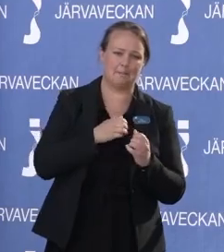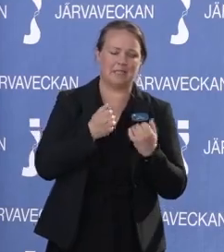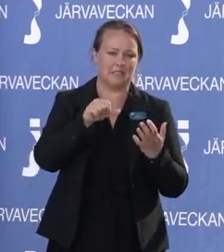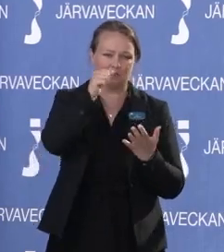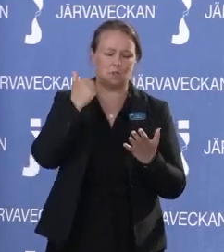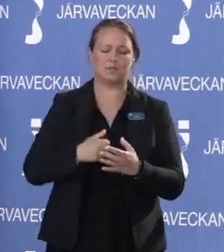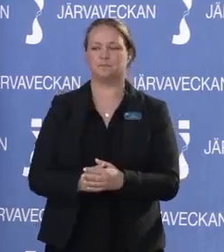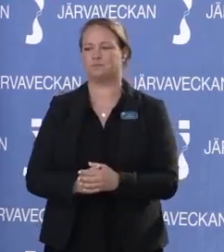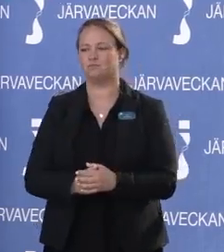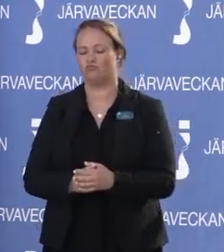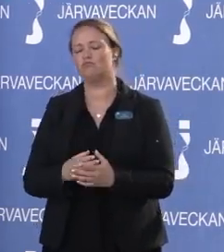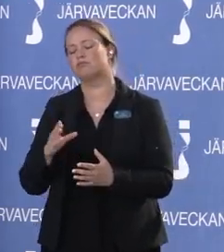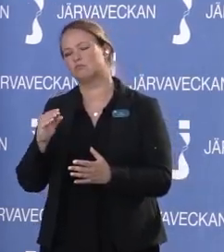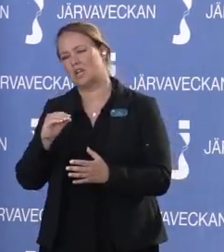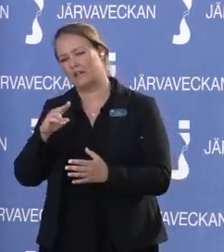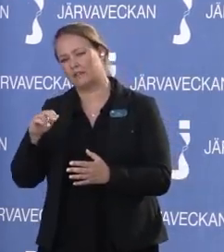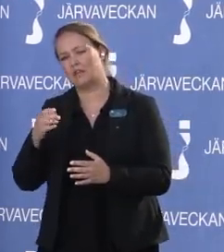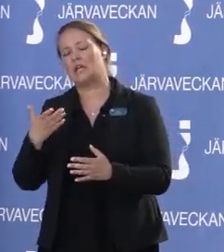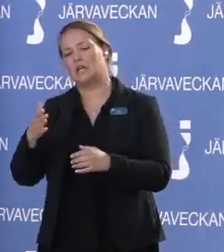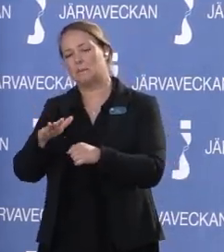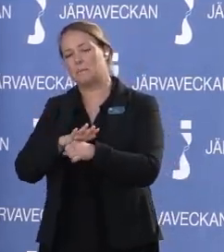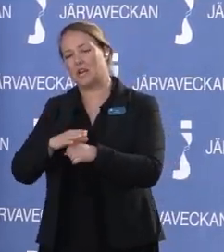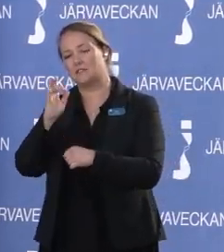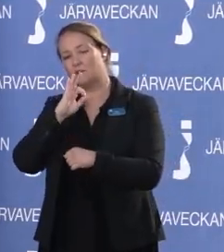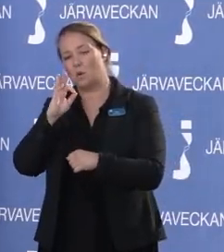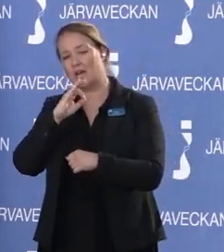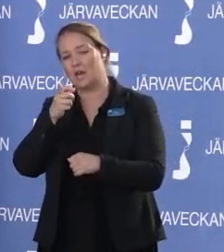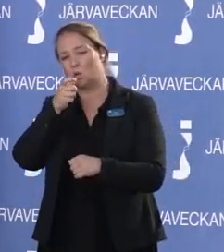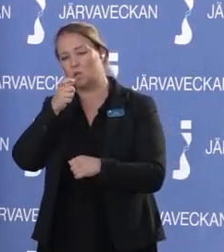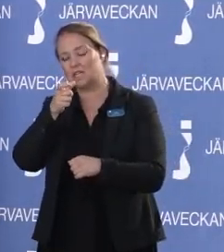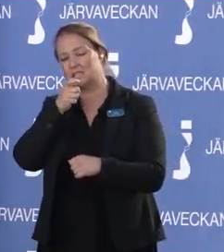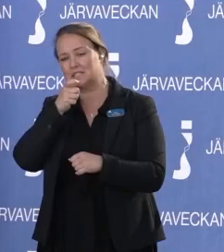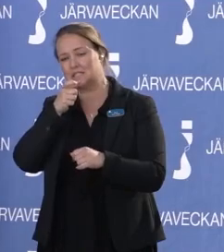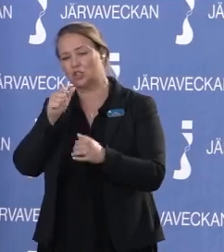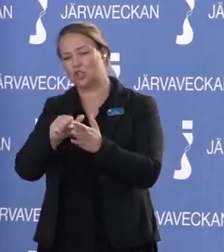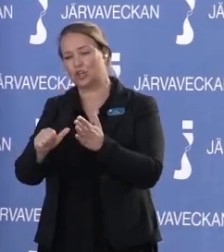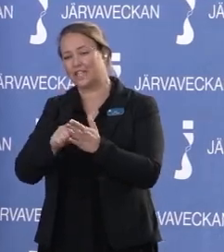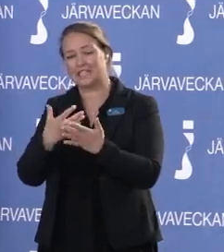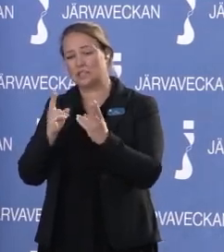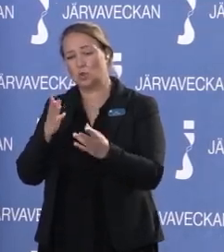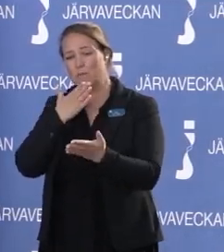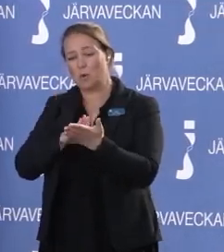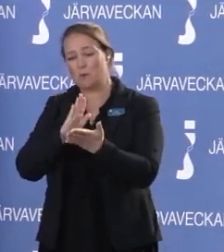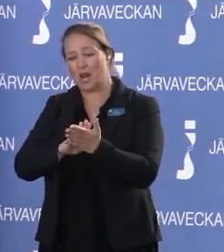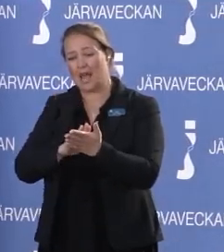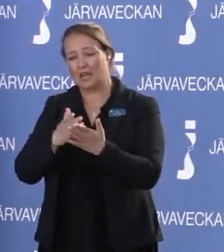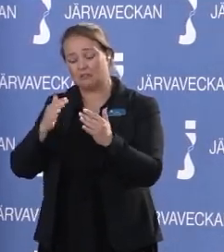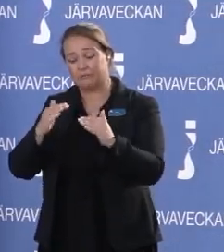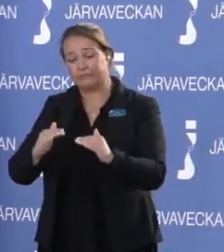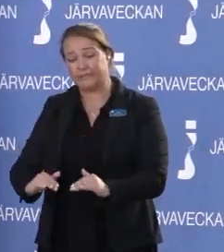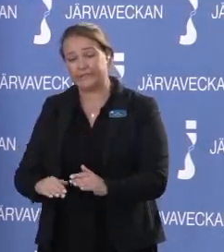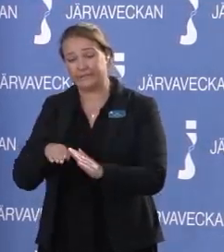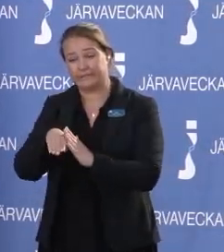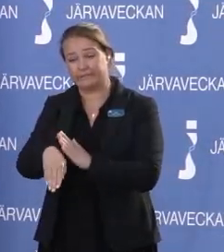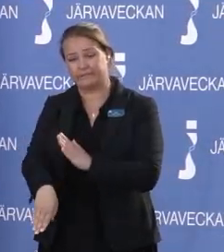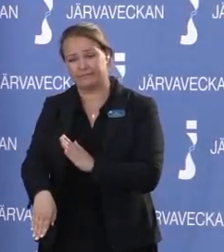En branschfråga är ju att journalistyrkets attraktivitet har kraftigt fallit, och det är ju inte så konstigt, för vi har alla pratat om det här